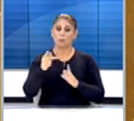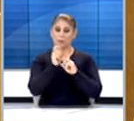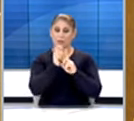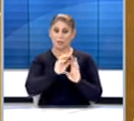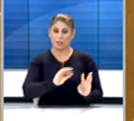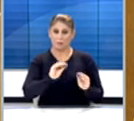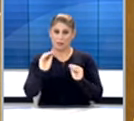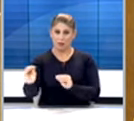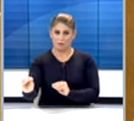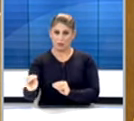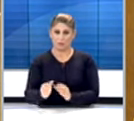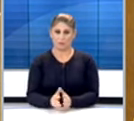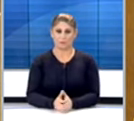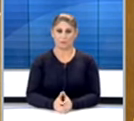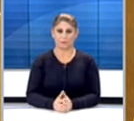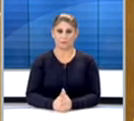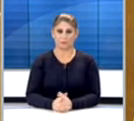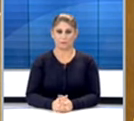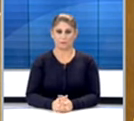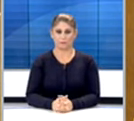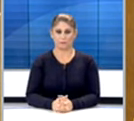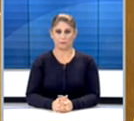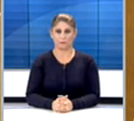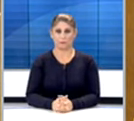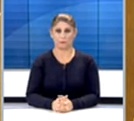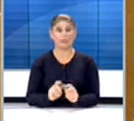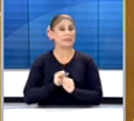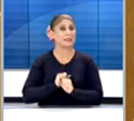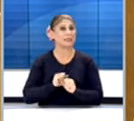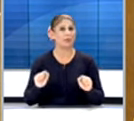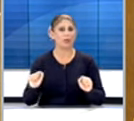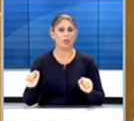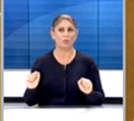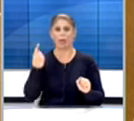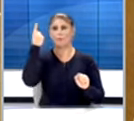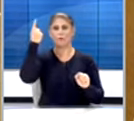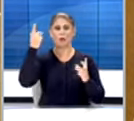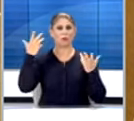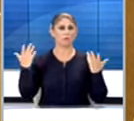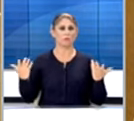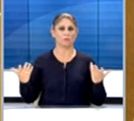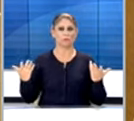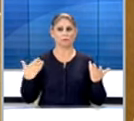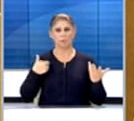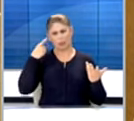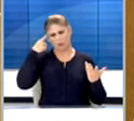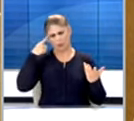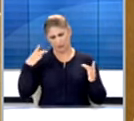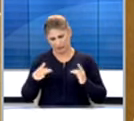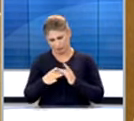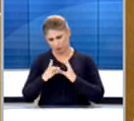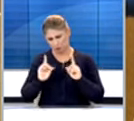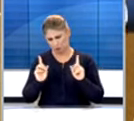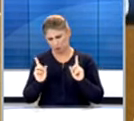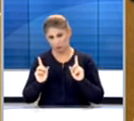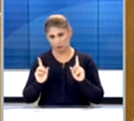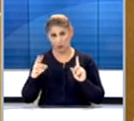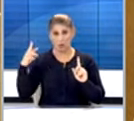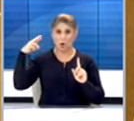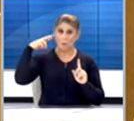μετάβαση. Και ο του θαύματος, δεν νομίζω ότι είναι σύμπτωση, επί